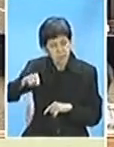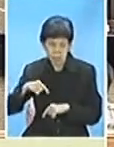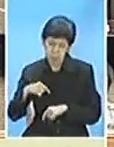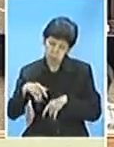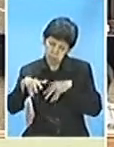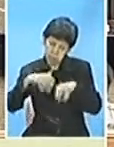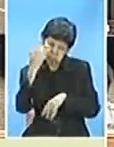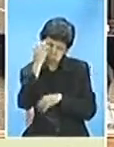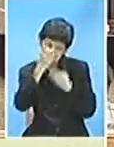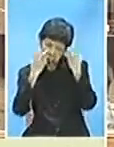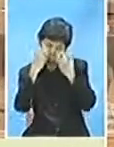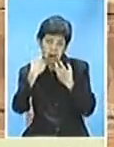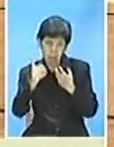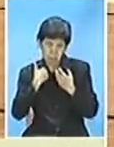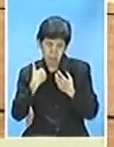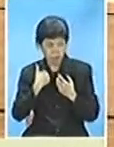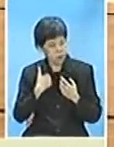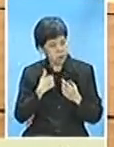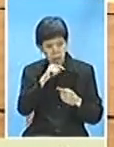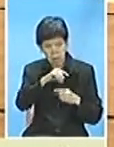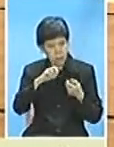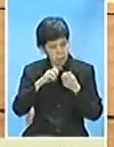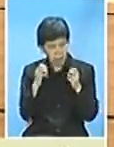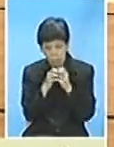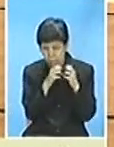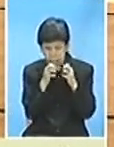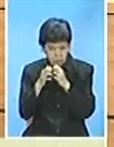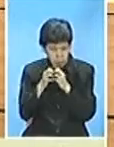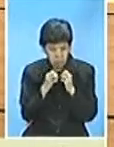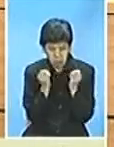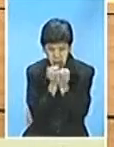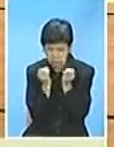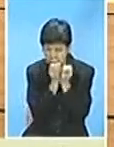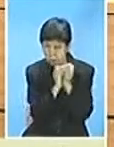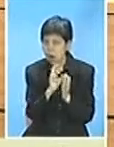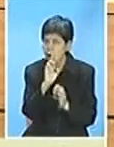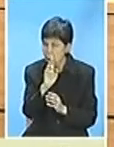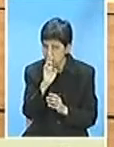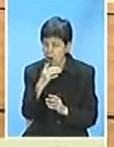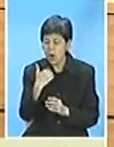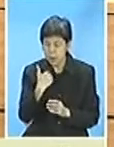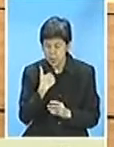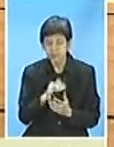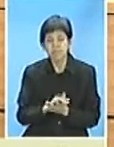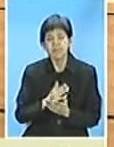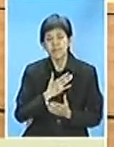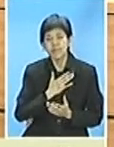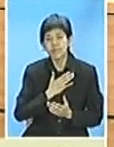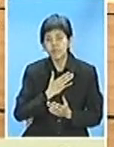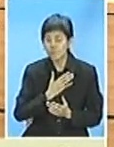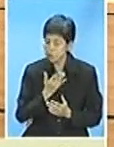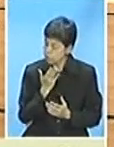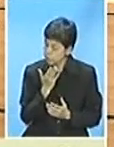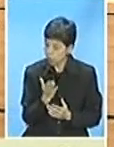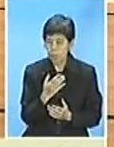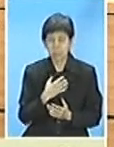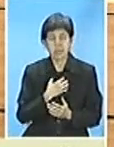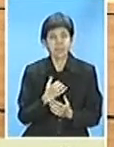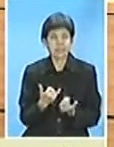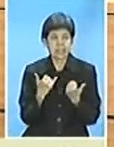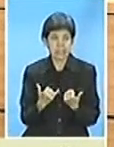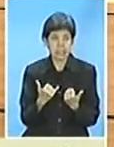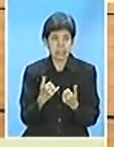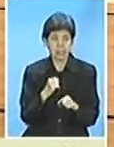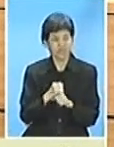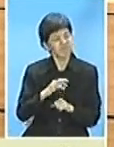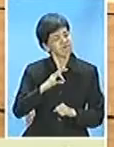นวุ่นวายความขัดแย้งตลอดสัปดาห์ที่ผ่านมาดังขอกราบเรียนว่าประเด็นของการ